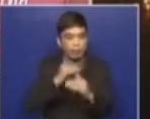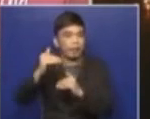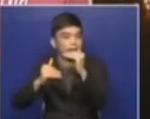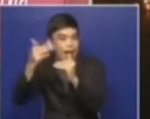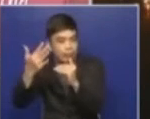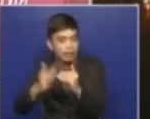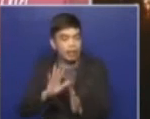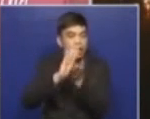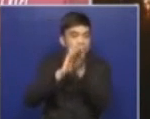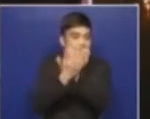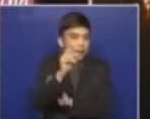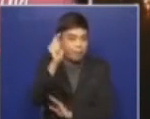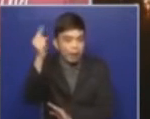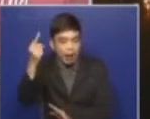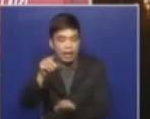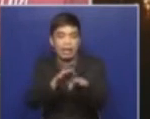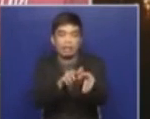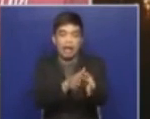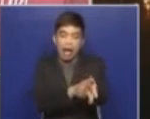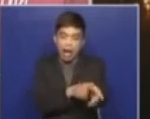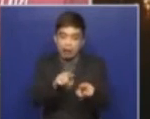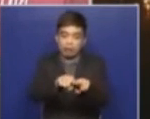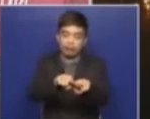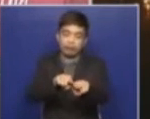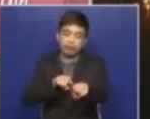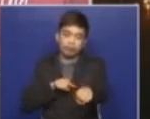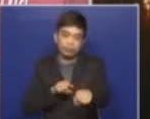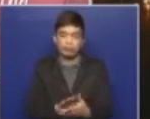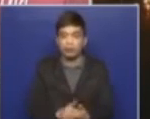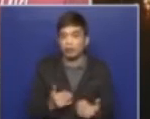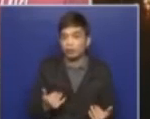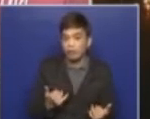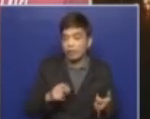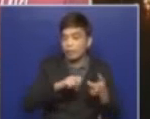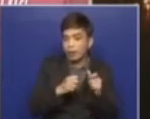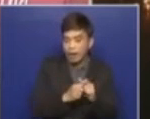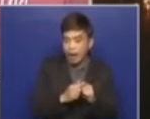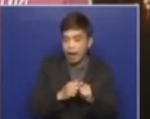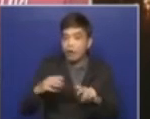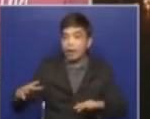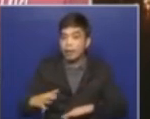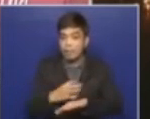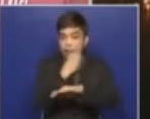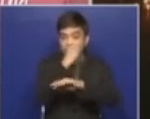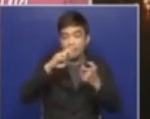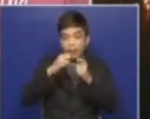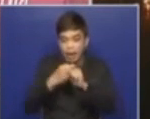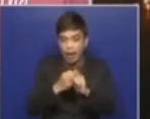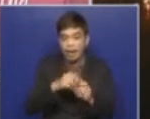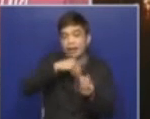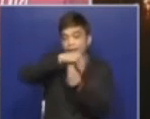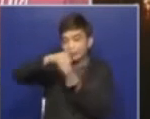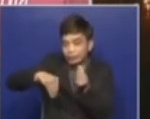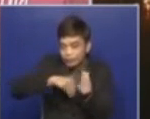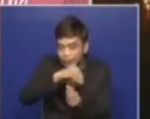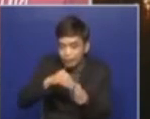การเปลี่ยนแปลงของโลกวิกฤตที่กำลังเกิดขึ้นในขณะนี้ไม่ว่าจะเป็นวิกฤตทางการเมืองวิกฤตทางเศรษฐกิจวิกฤต